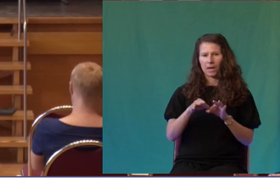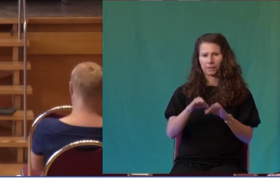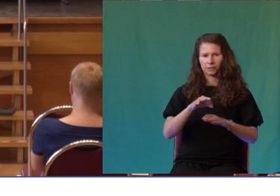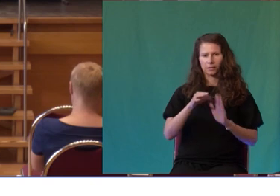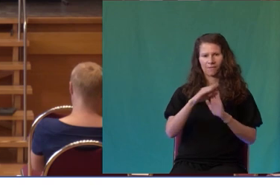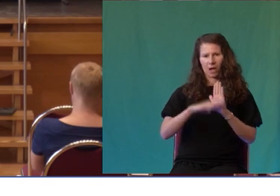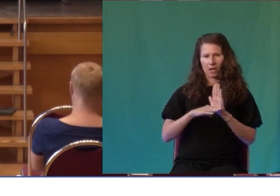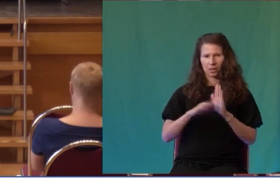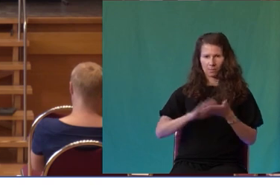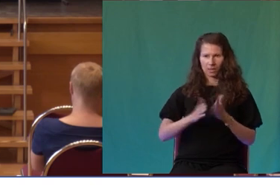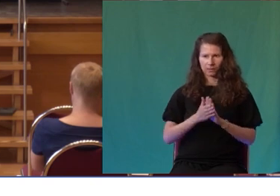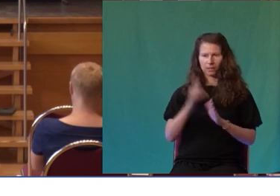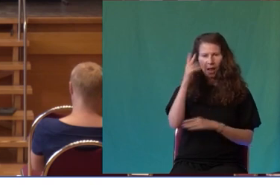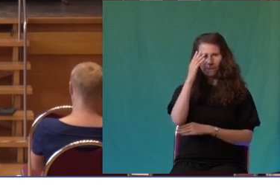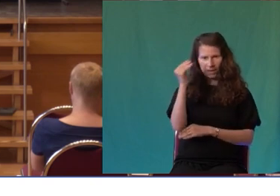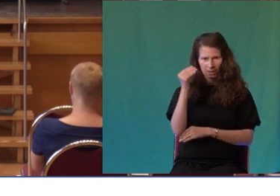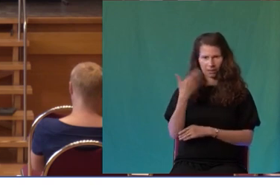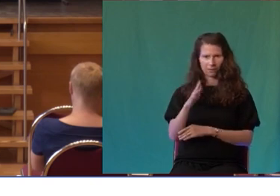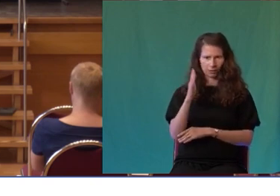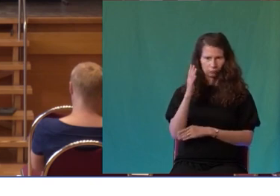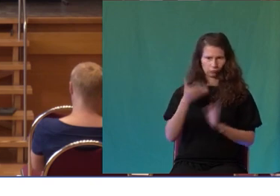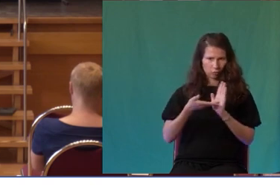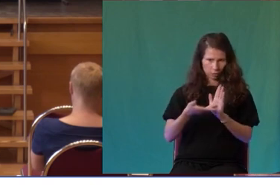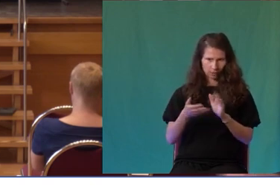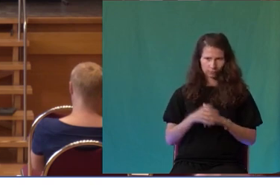hat Herr Mann vorgestellt und